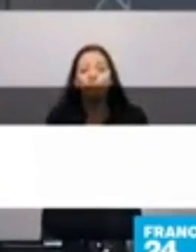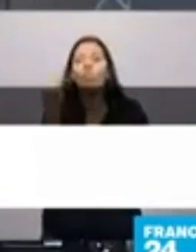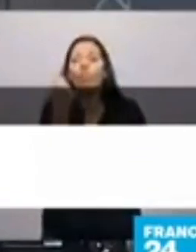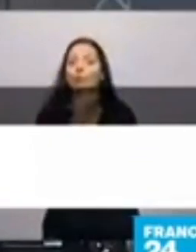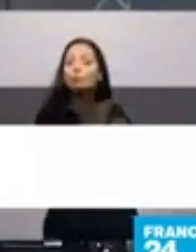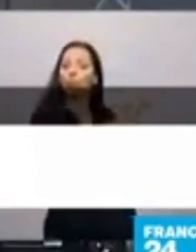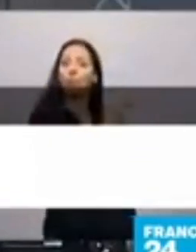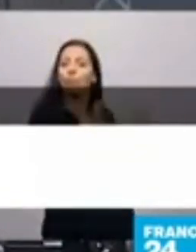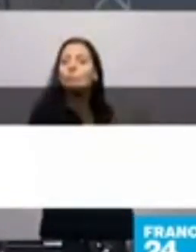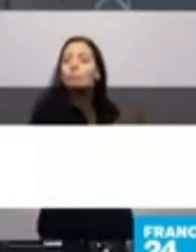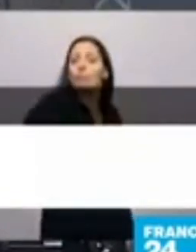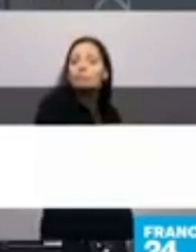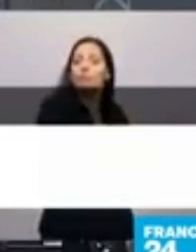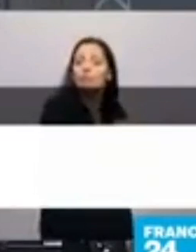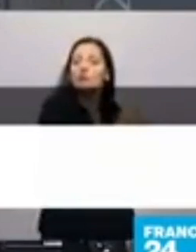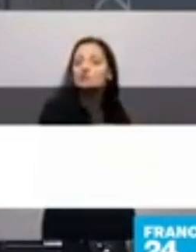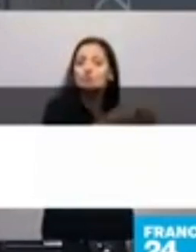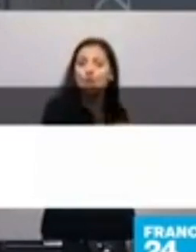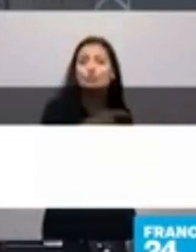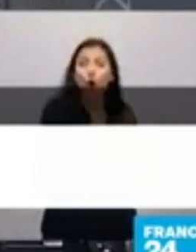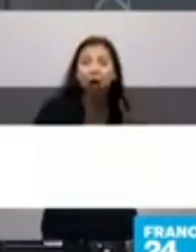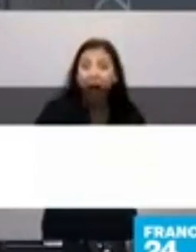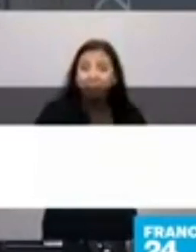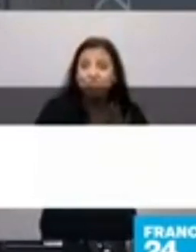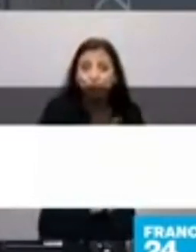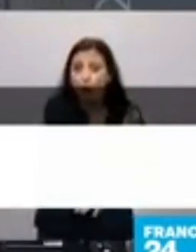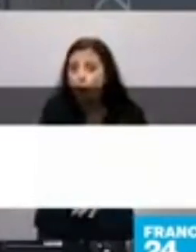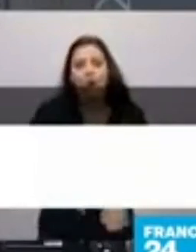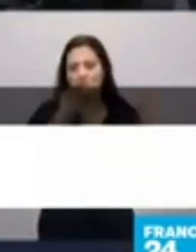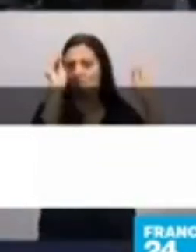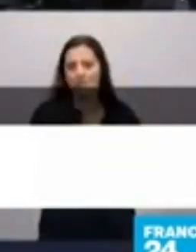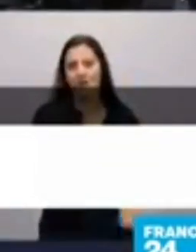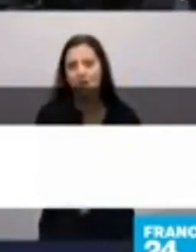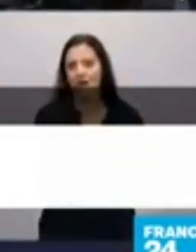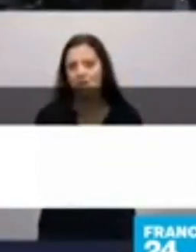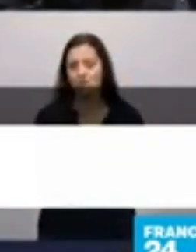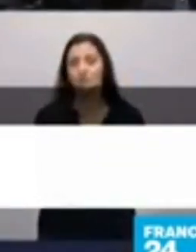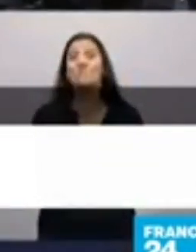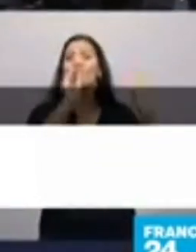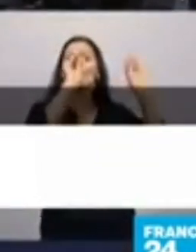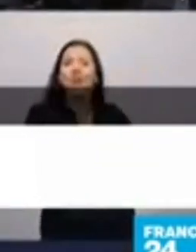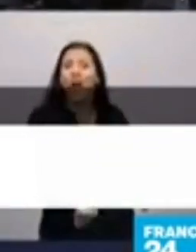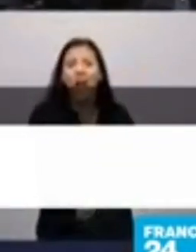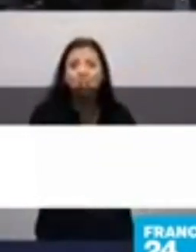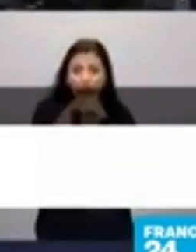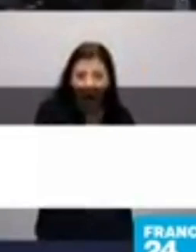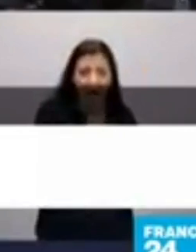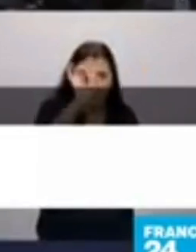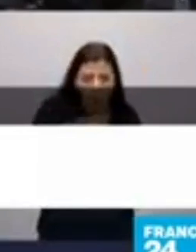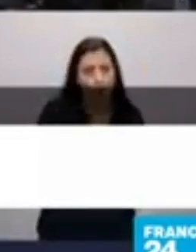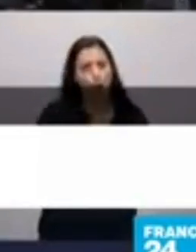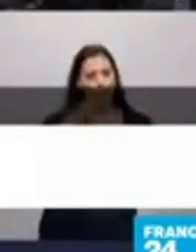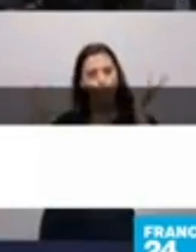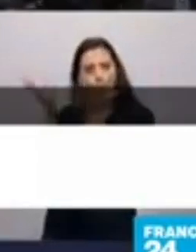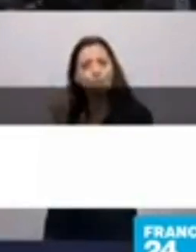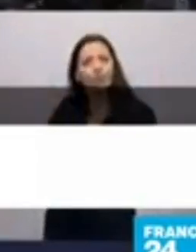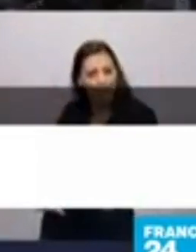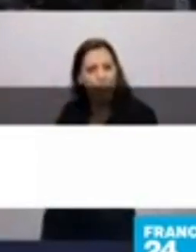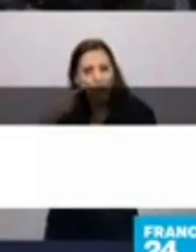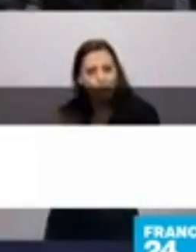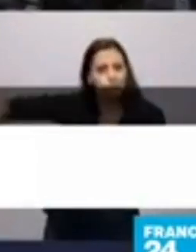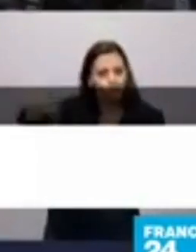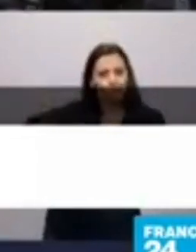les piliers du Mercosur, eh bien Lula a refusé l'invitation parce que Javier Milei l'a insulté durant la campagne. Il l'a traité de communiste